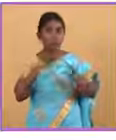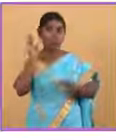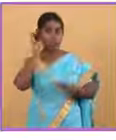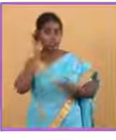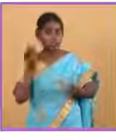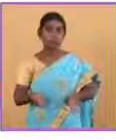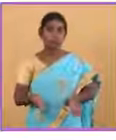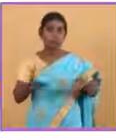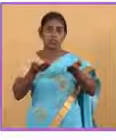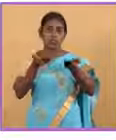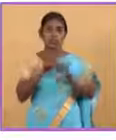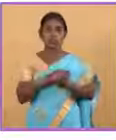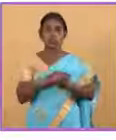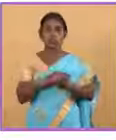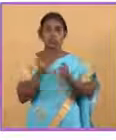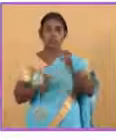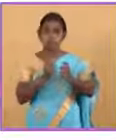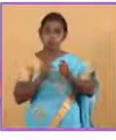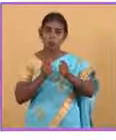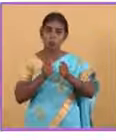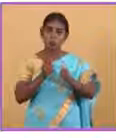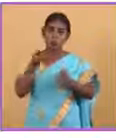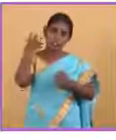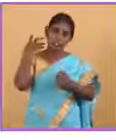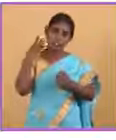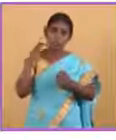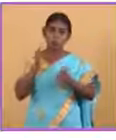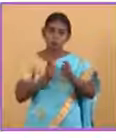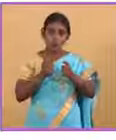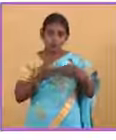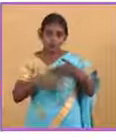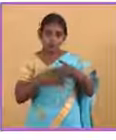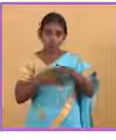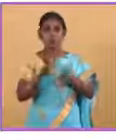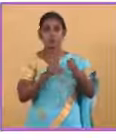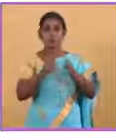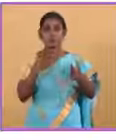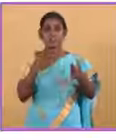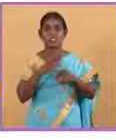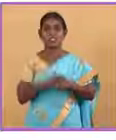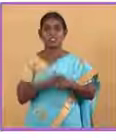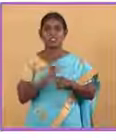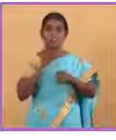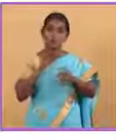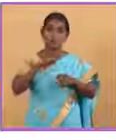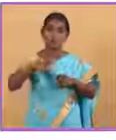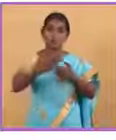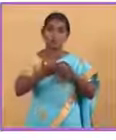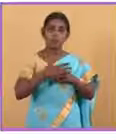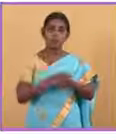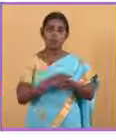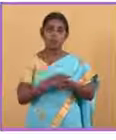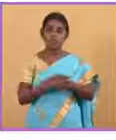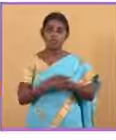கேட்டு வாழ்ந்தான். ஓடு, ஓடினான் ஓடுகின்றான் ஓடான் என்றான் ஓடுவான் என்ற